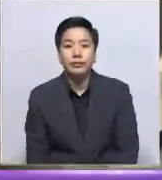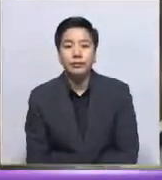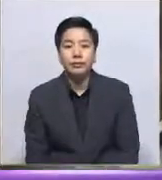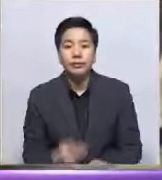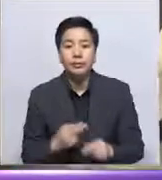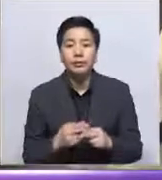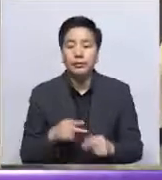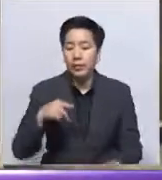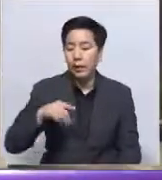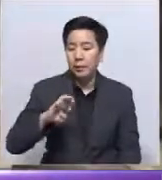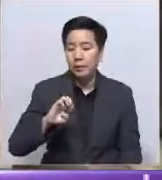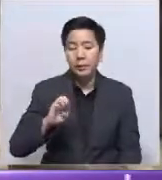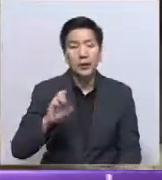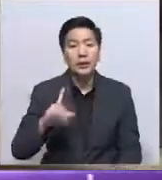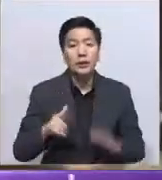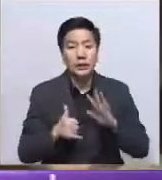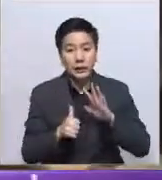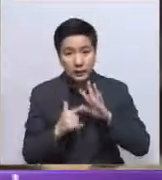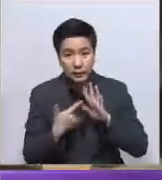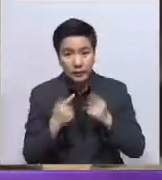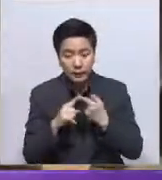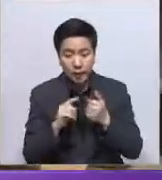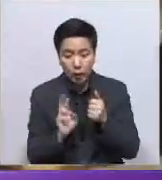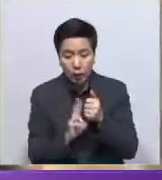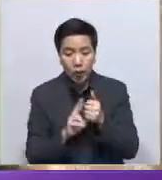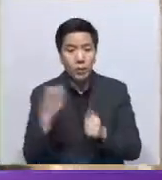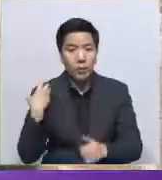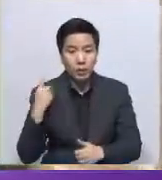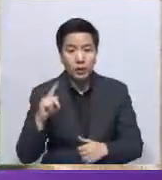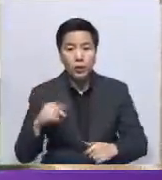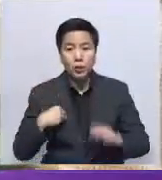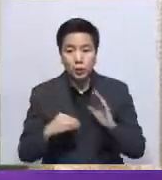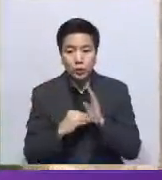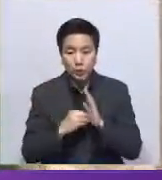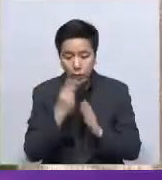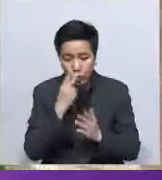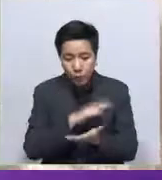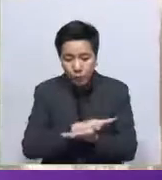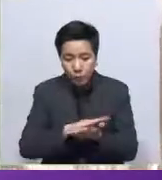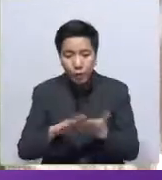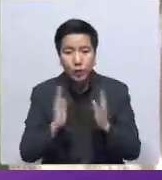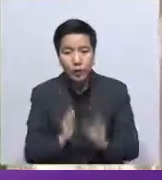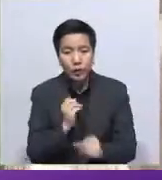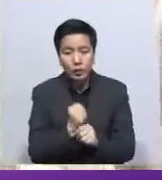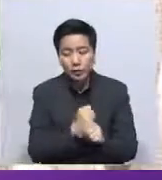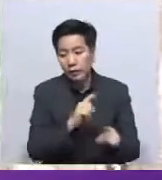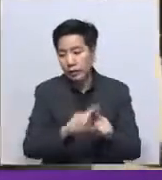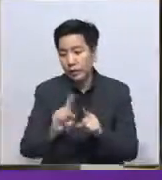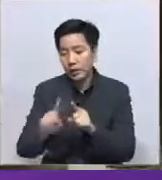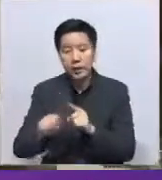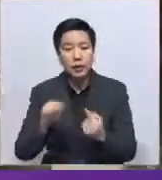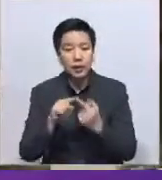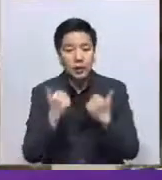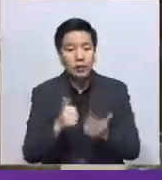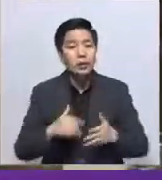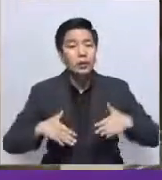นายพิชญานาควัชระรองปลัดกรุงเทพมหานครลงพื้นที่ตรวจความเรียบร้อยและให้กำลังใจเจ้าหน้าที่ที่ปฏิบัติงาน